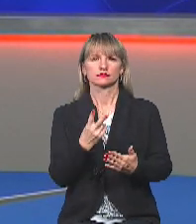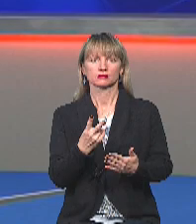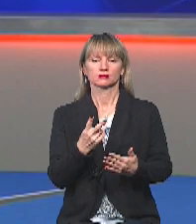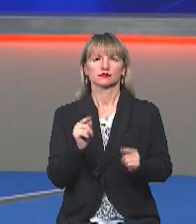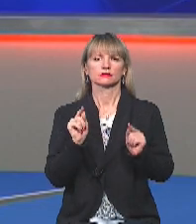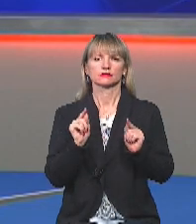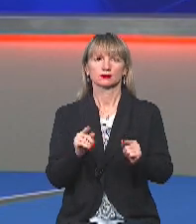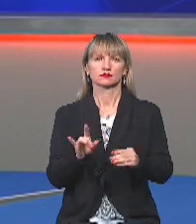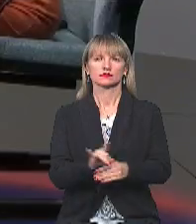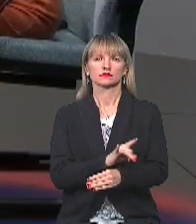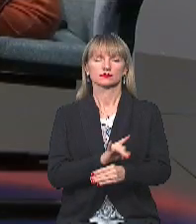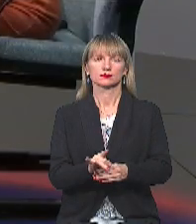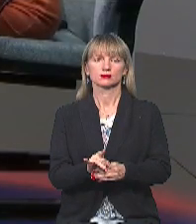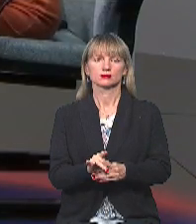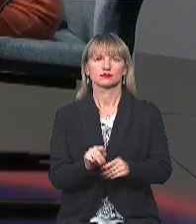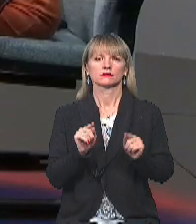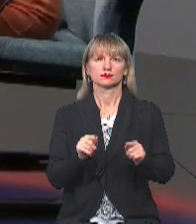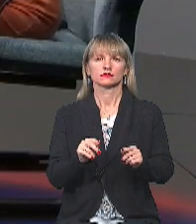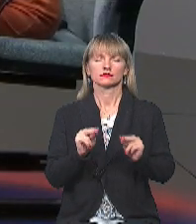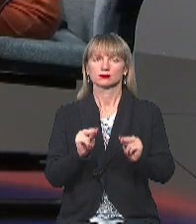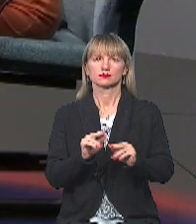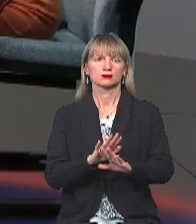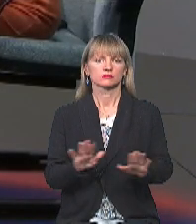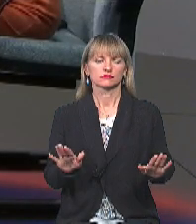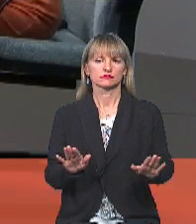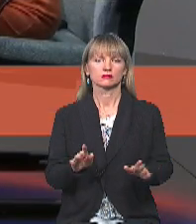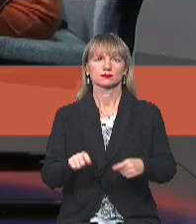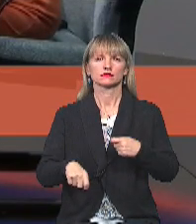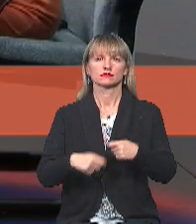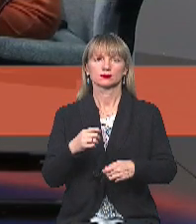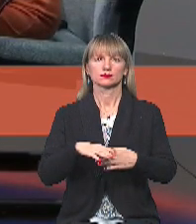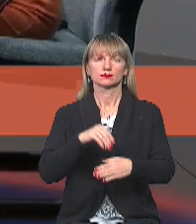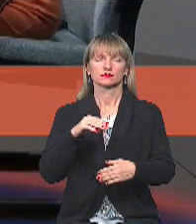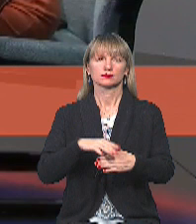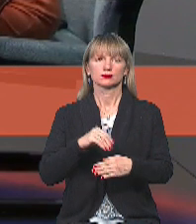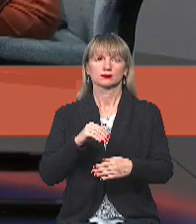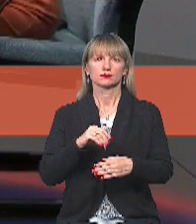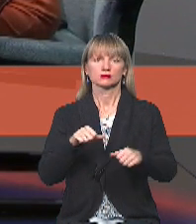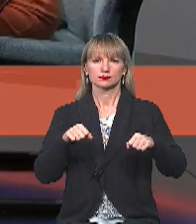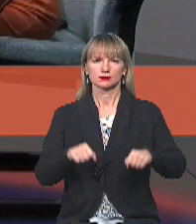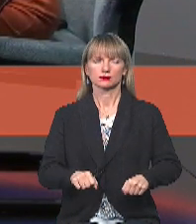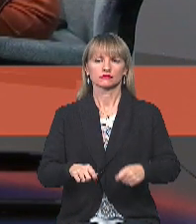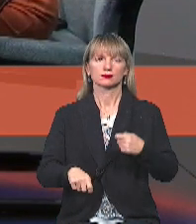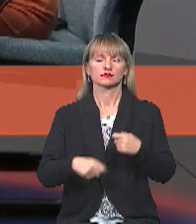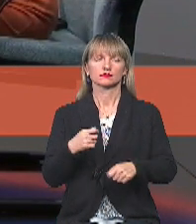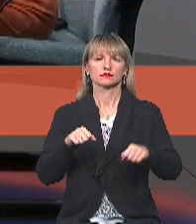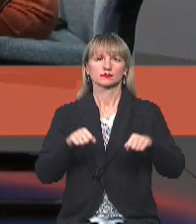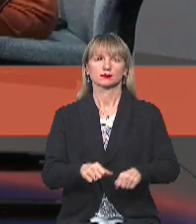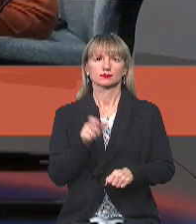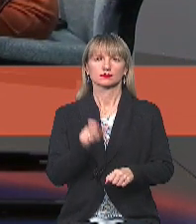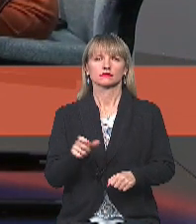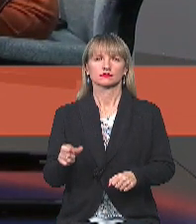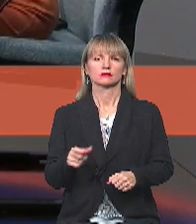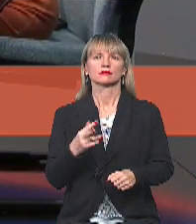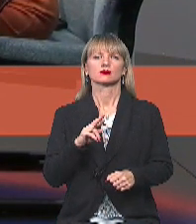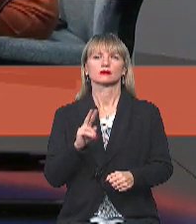ту фальсифікацію, ту несправедливість, порушення виборчого права, порушення прав громадян, як